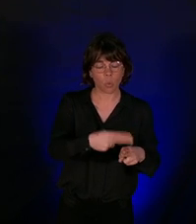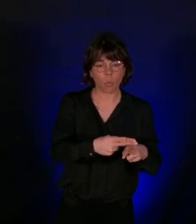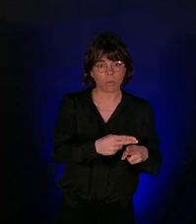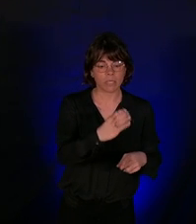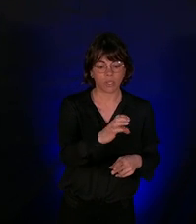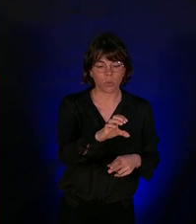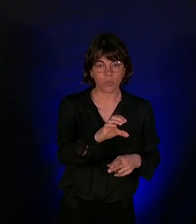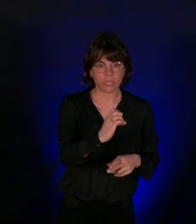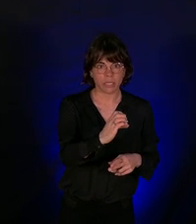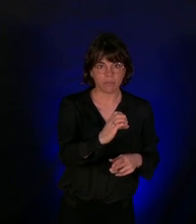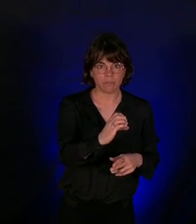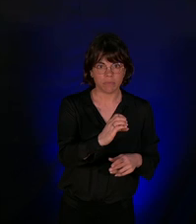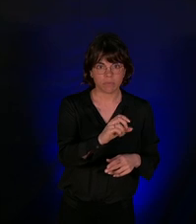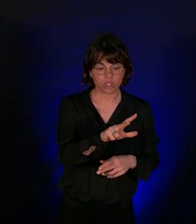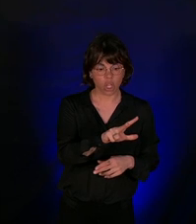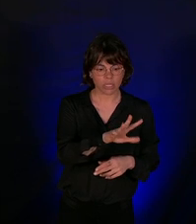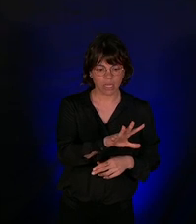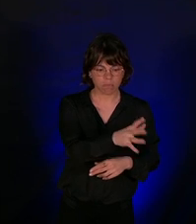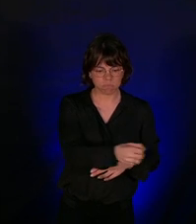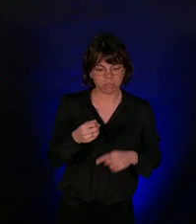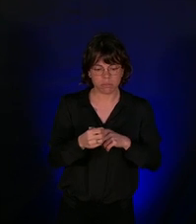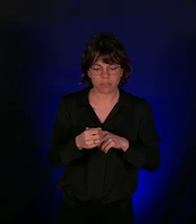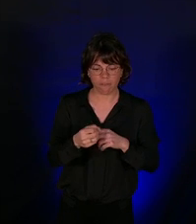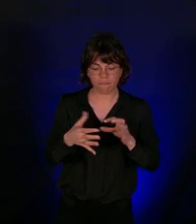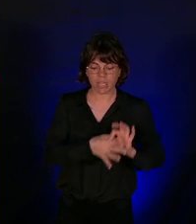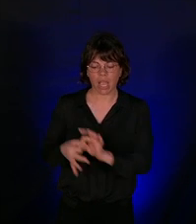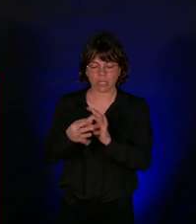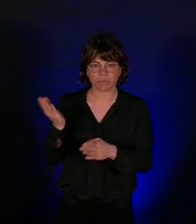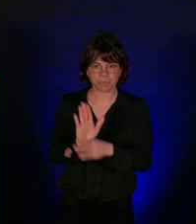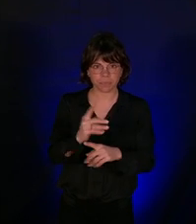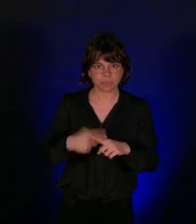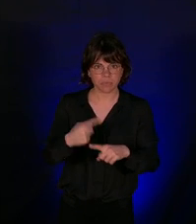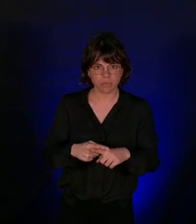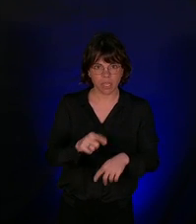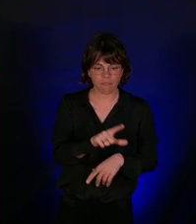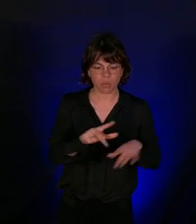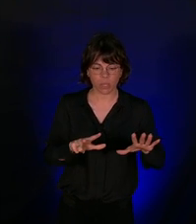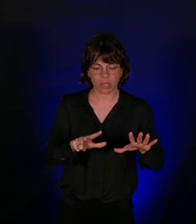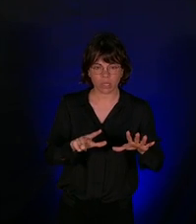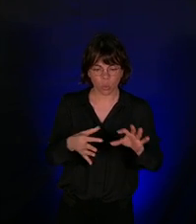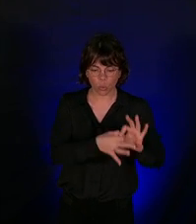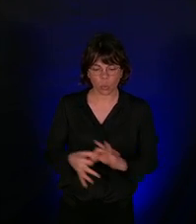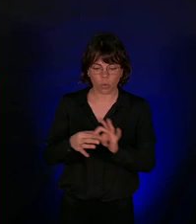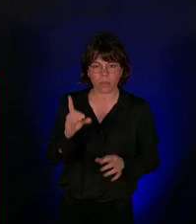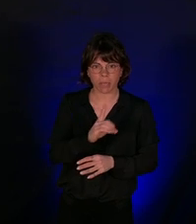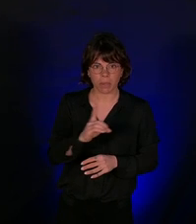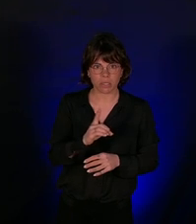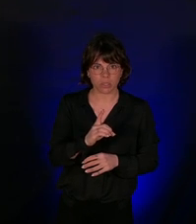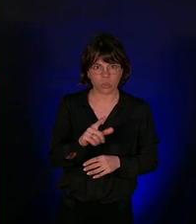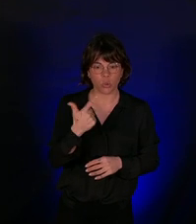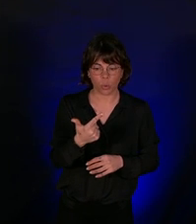la CEC 35 sont présentés par leur fédération 28 par leur union départementale deux par